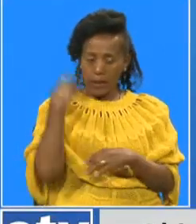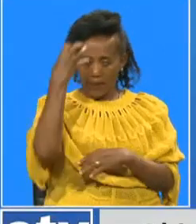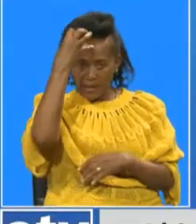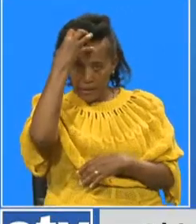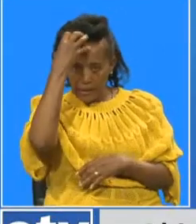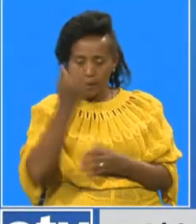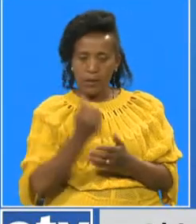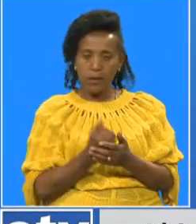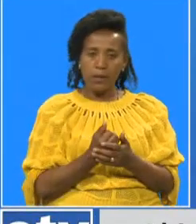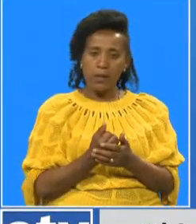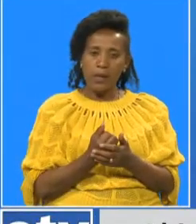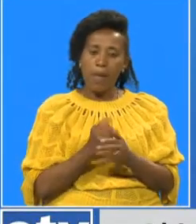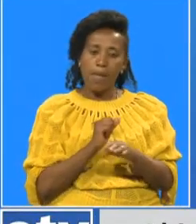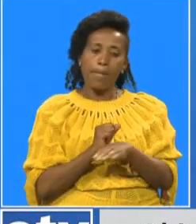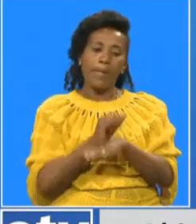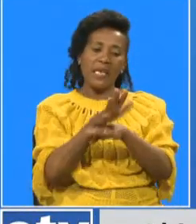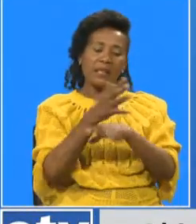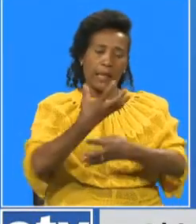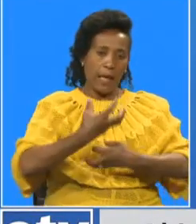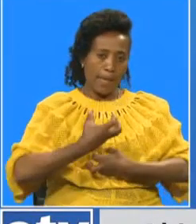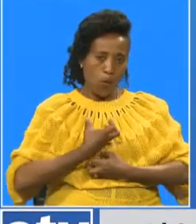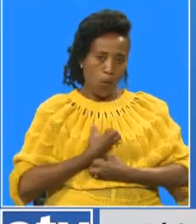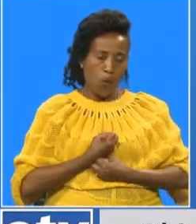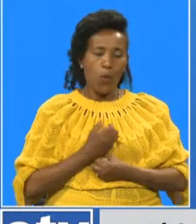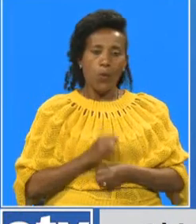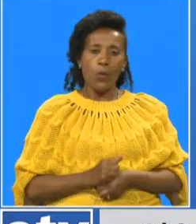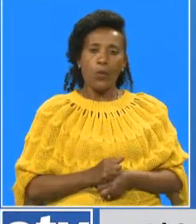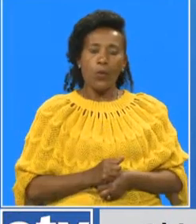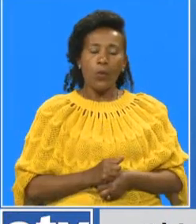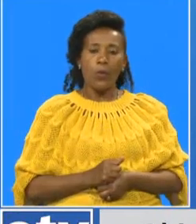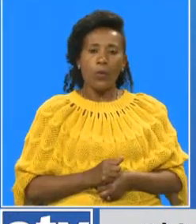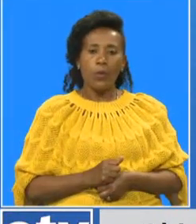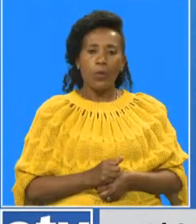የመንግስትን መልእክት ተቀብሎ